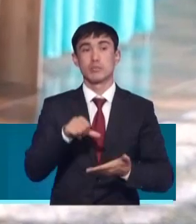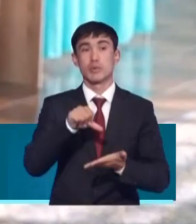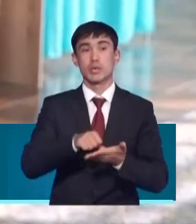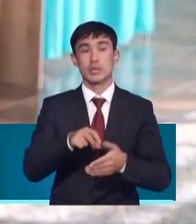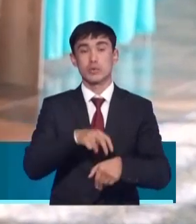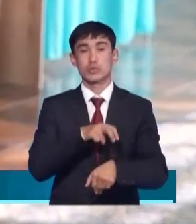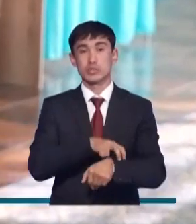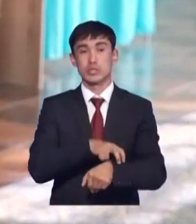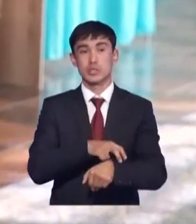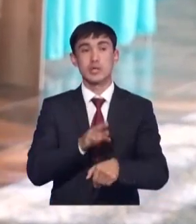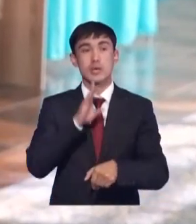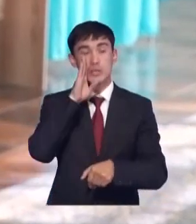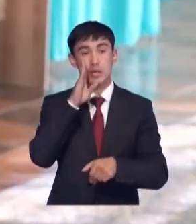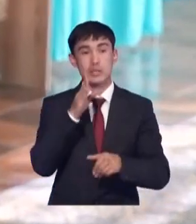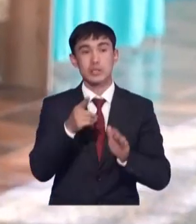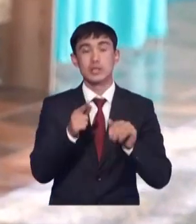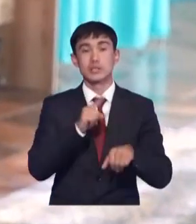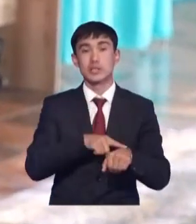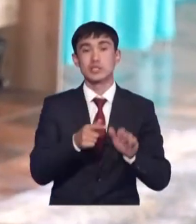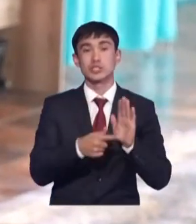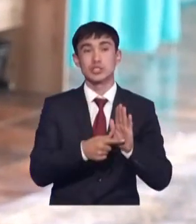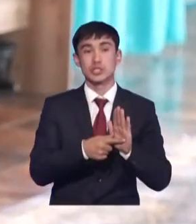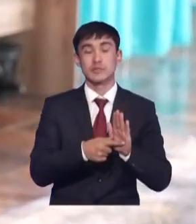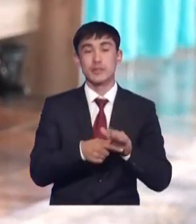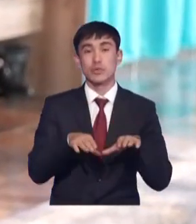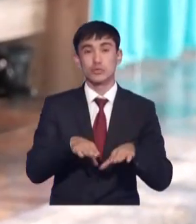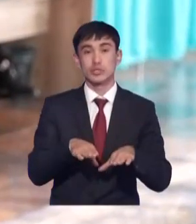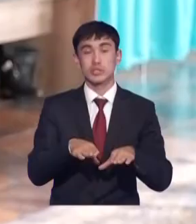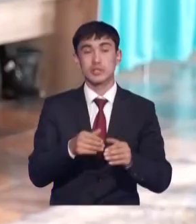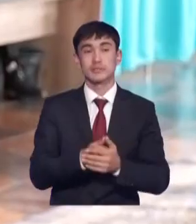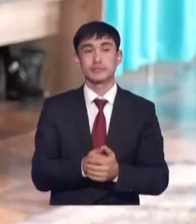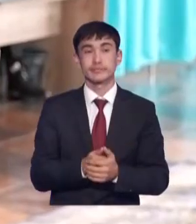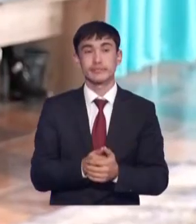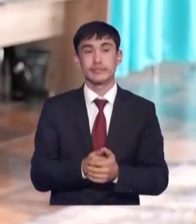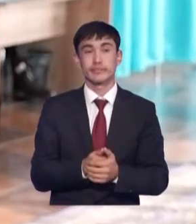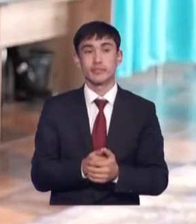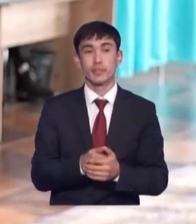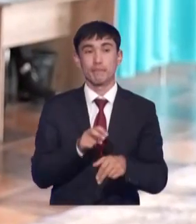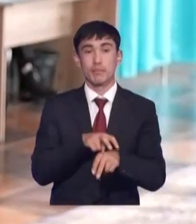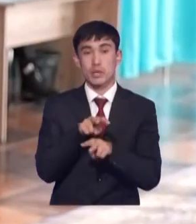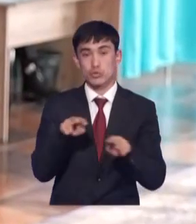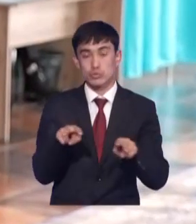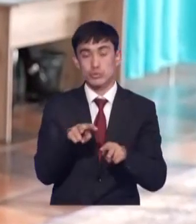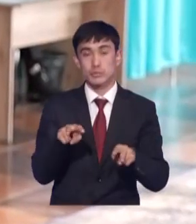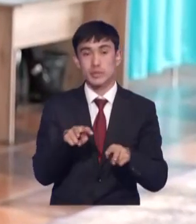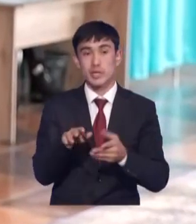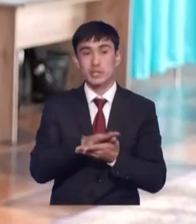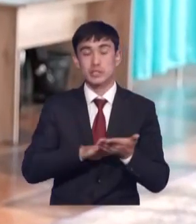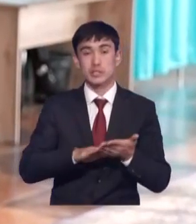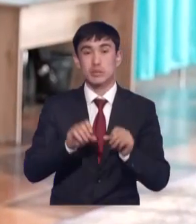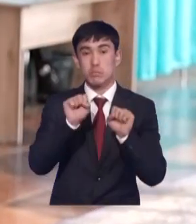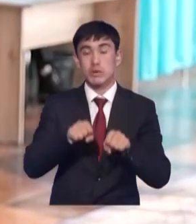ретінде таңғы сағат 7-ден осы учаскеде байқаушы болып отырмын. Ешқандай